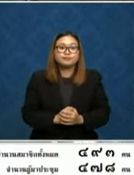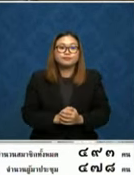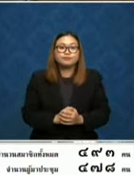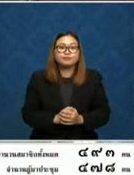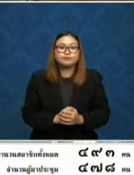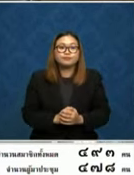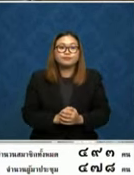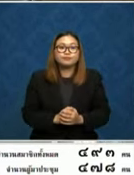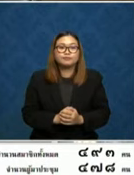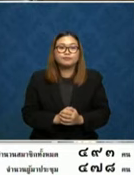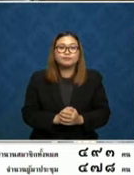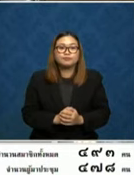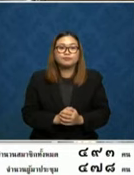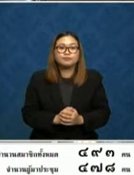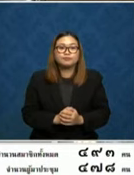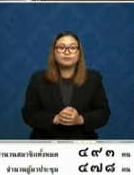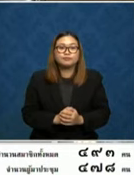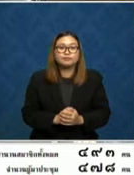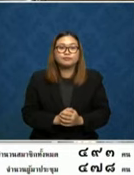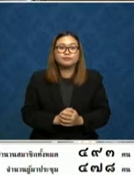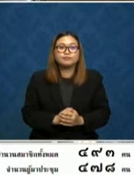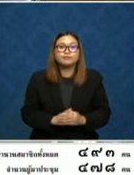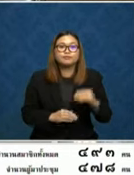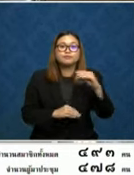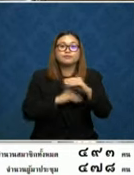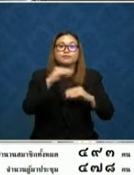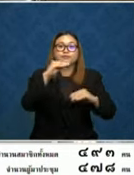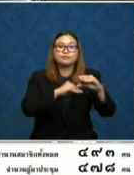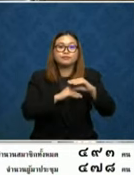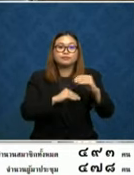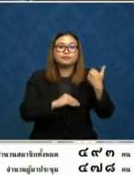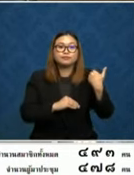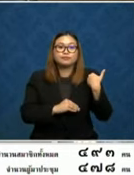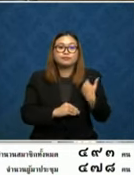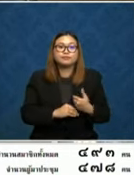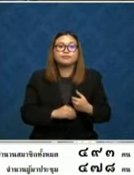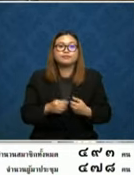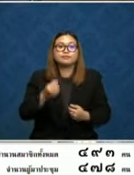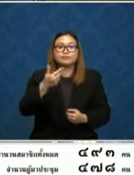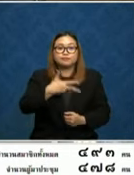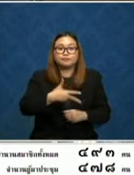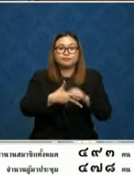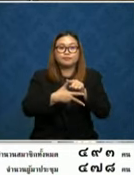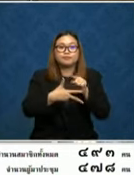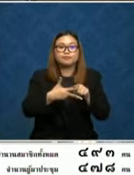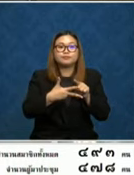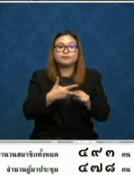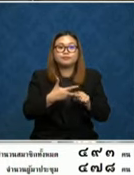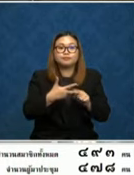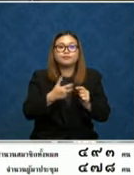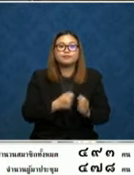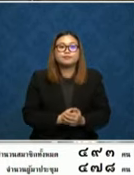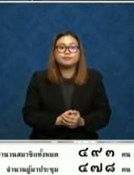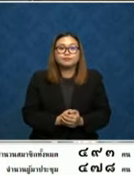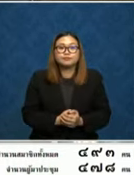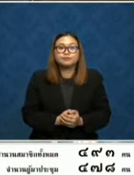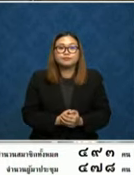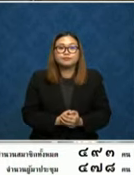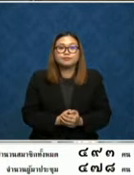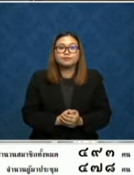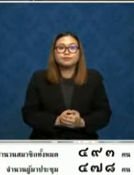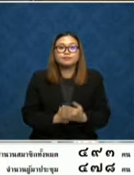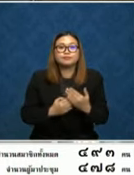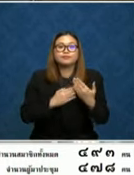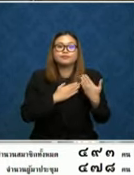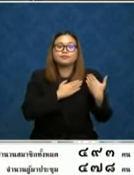ศครับแต่ก่อนที่จะพูดถึงโครงการ3โครงการที่ได้มีการปรับลดไปผมก็อยากจะบอกถึงภารกิจอีกด้านหนึ่งของกระ